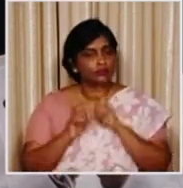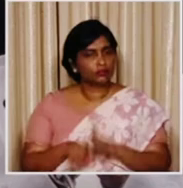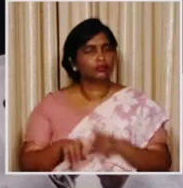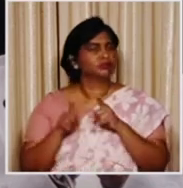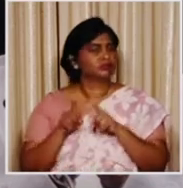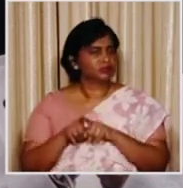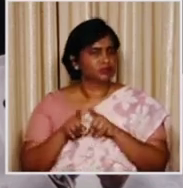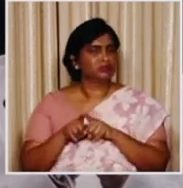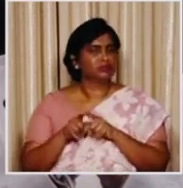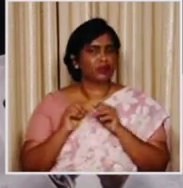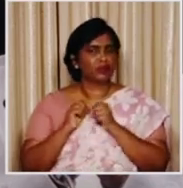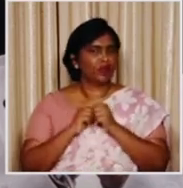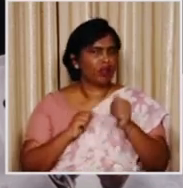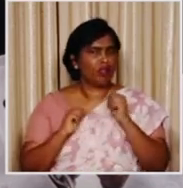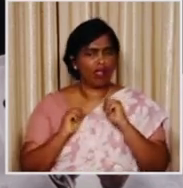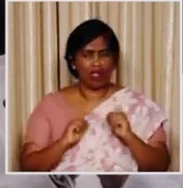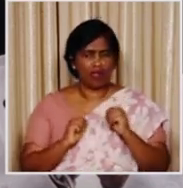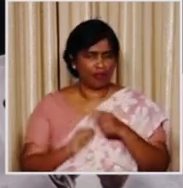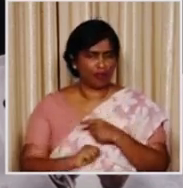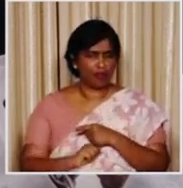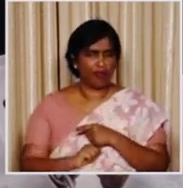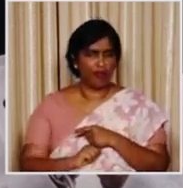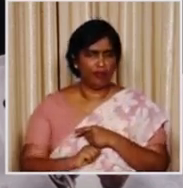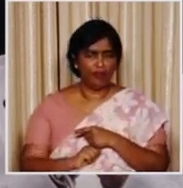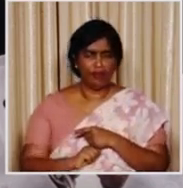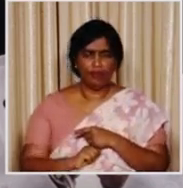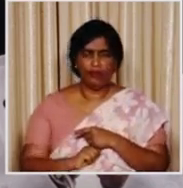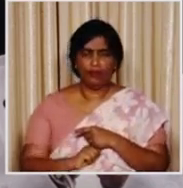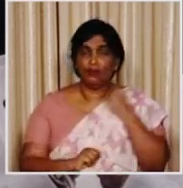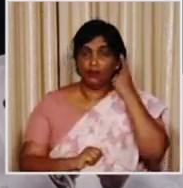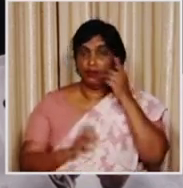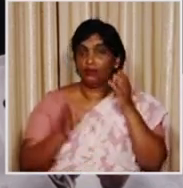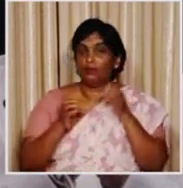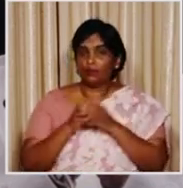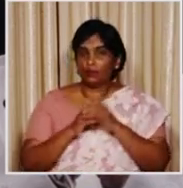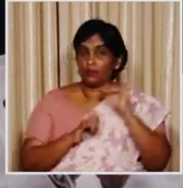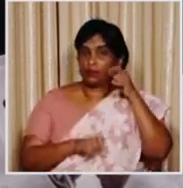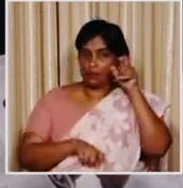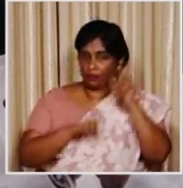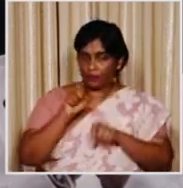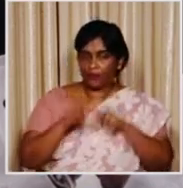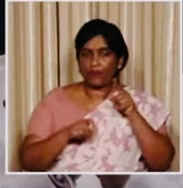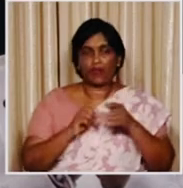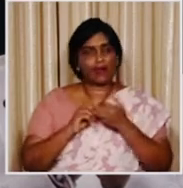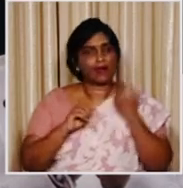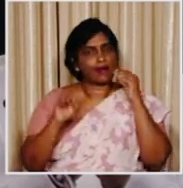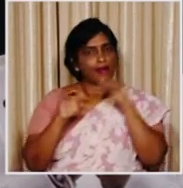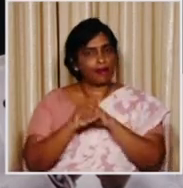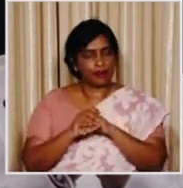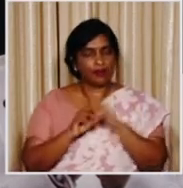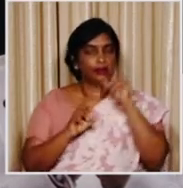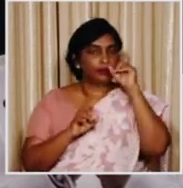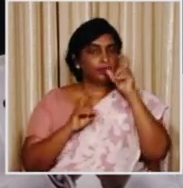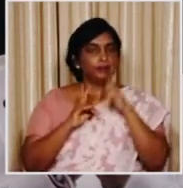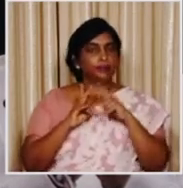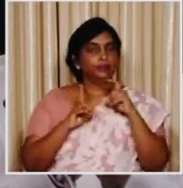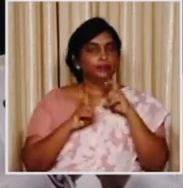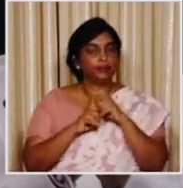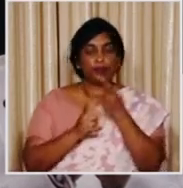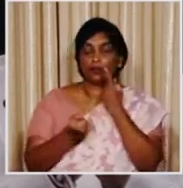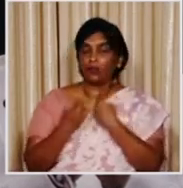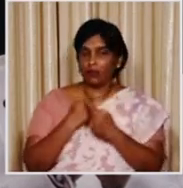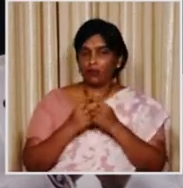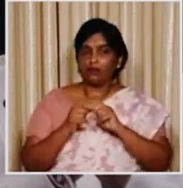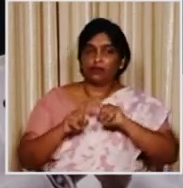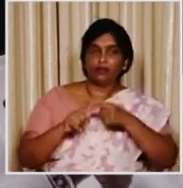දේවල් කොහොමද සිදුවුනේ මොකද මේ බුද්ධාංශයේ සමහර අය ගිහිල්ලා CID එක පරීක්ෂණය කරනකොට